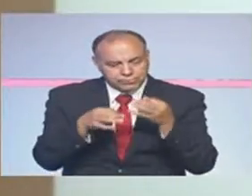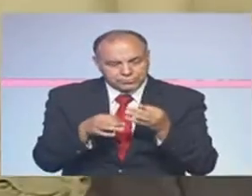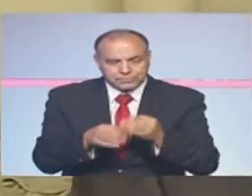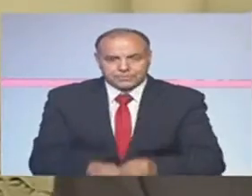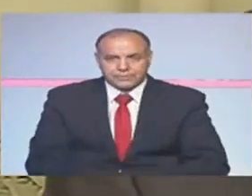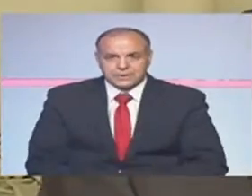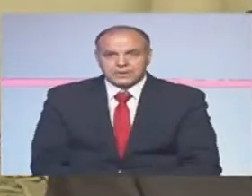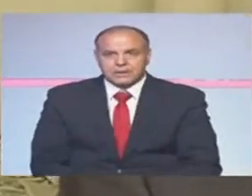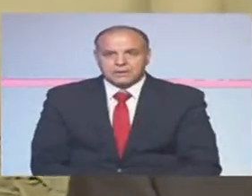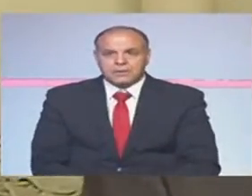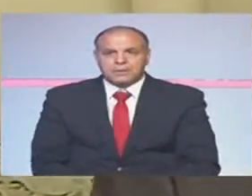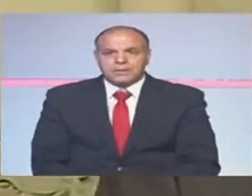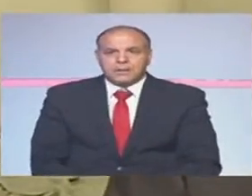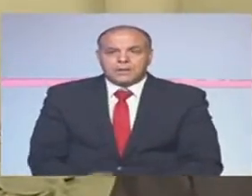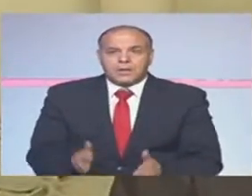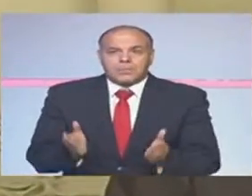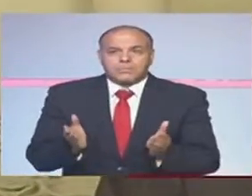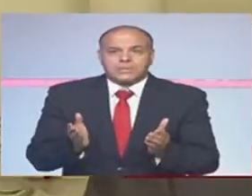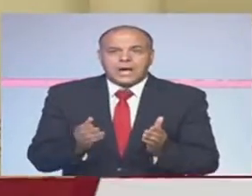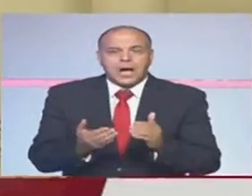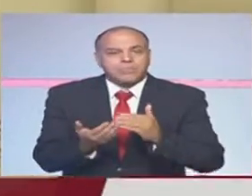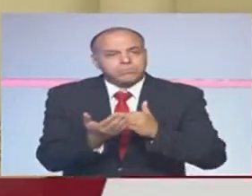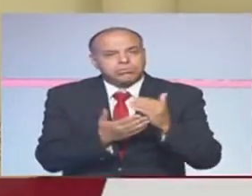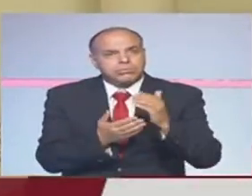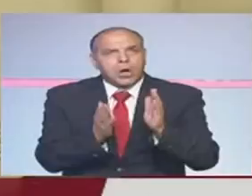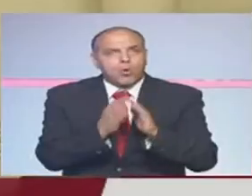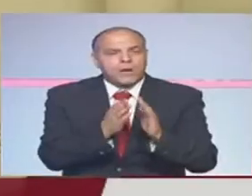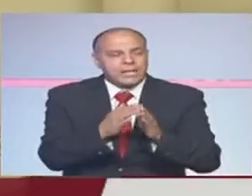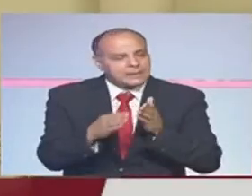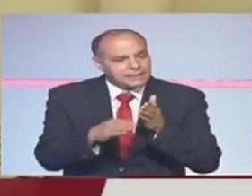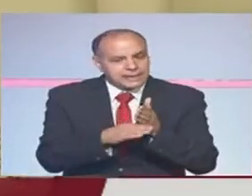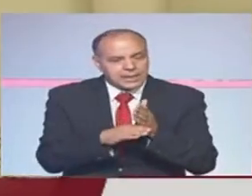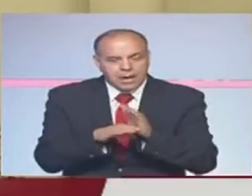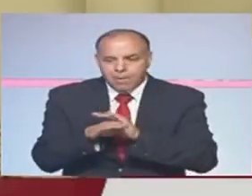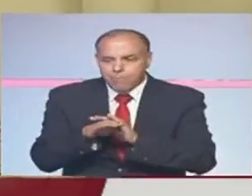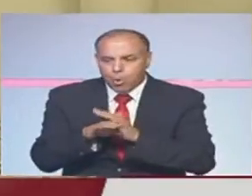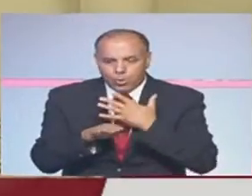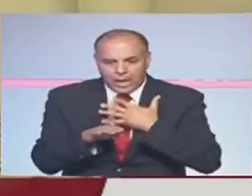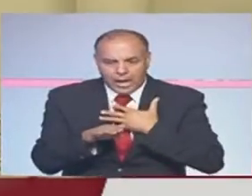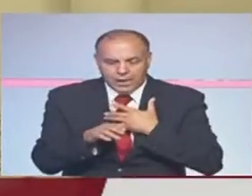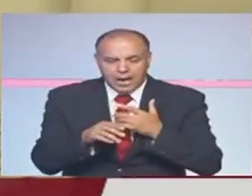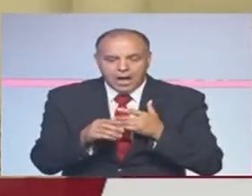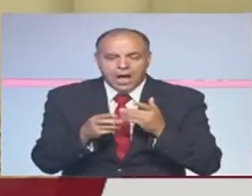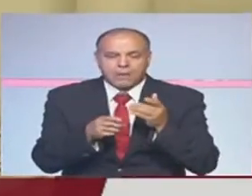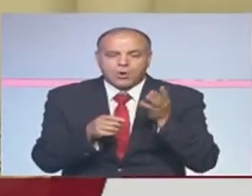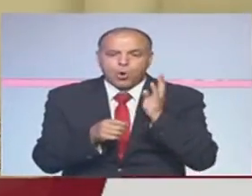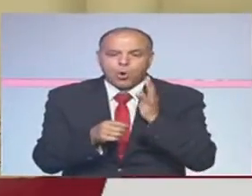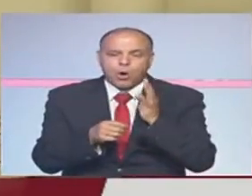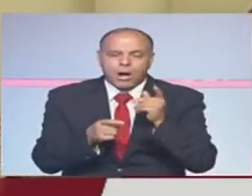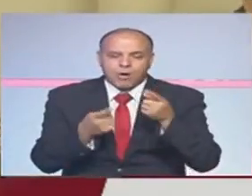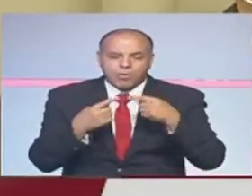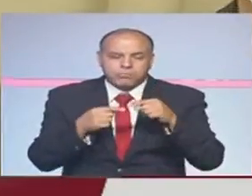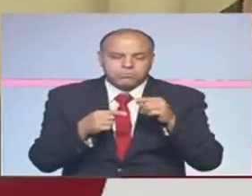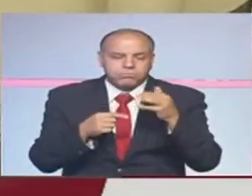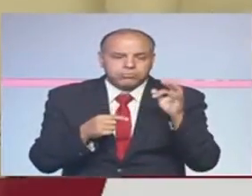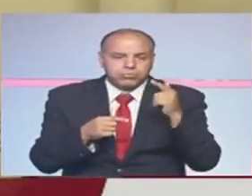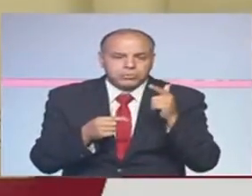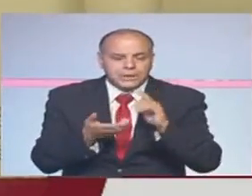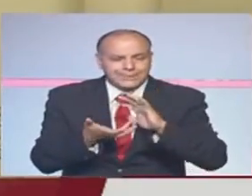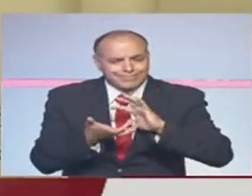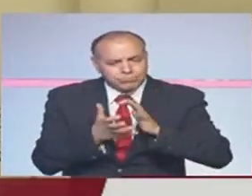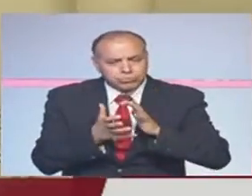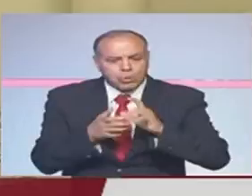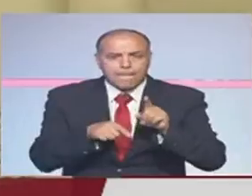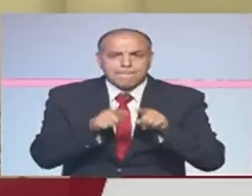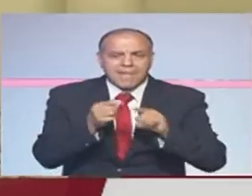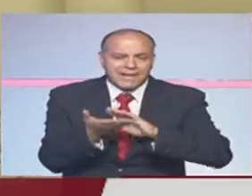بالنسبه لو كانت هذه التجربه العمرانيه الدخل في اطارها القمه الفرقه الثانيه فيما يتعلق بتعزيز اه